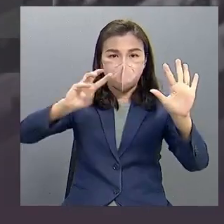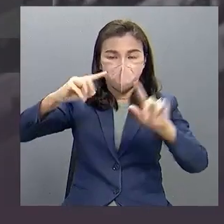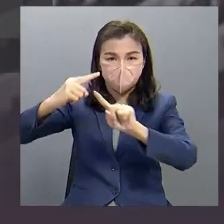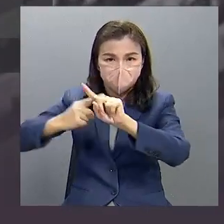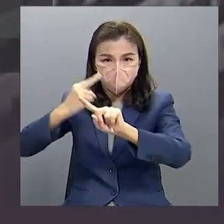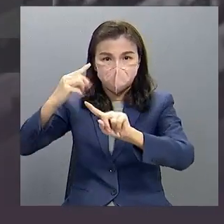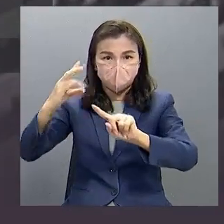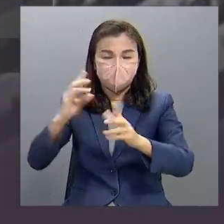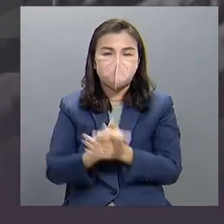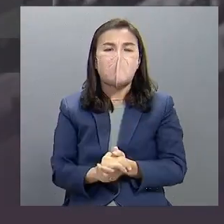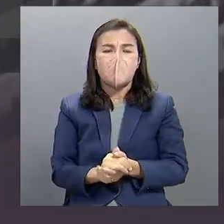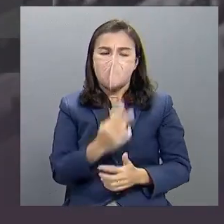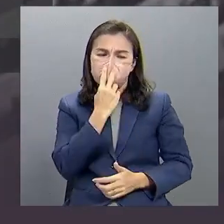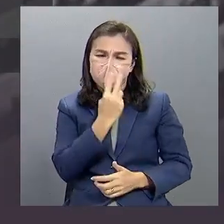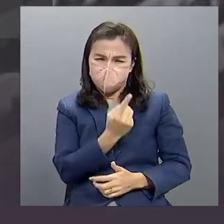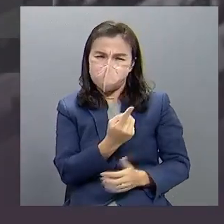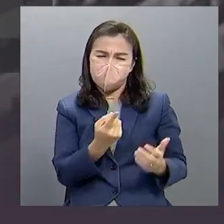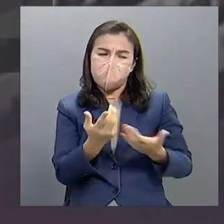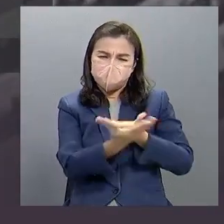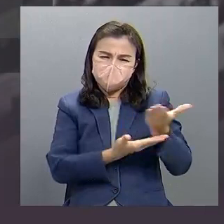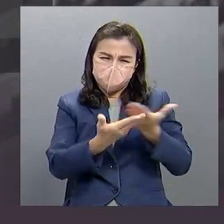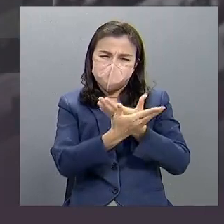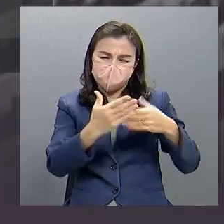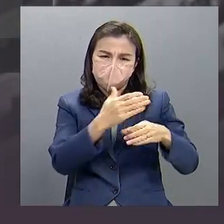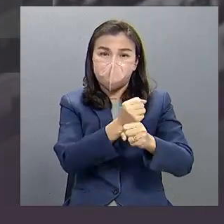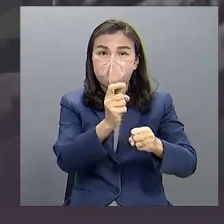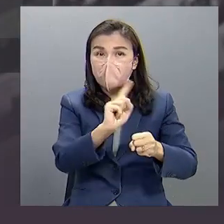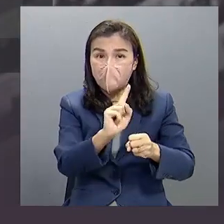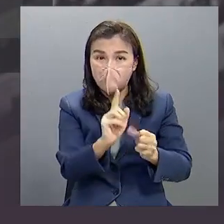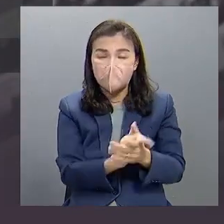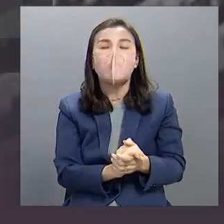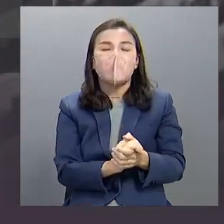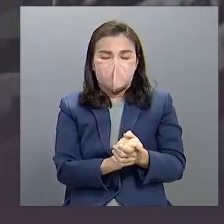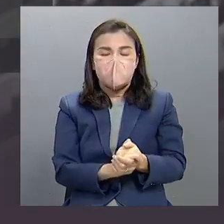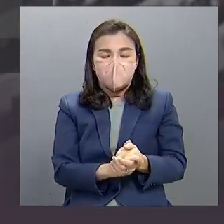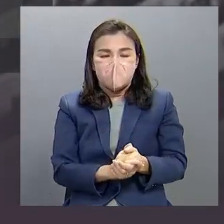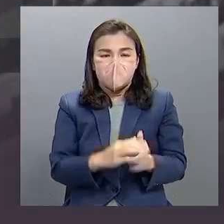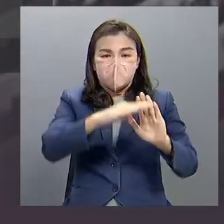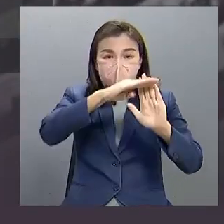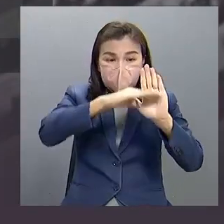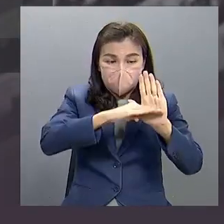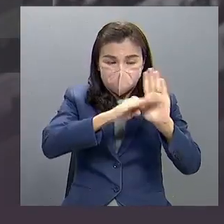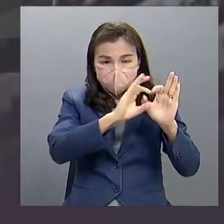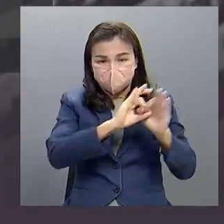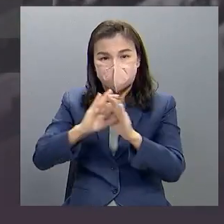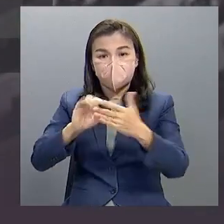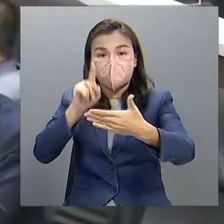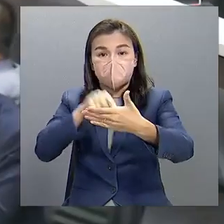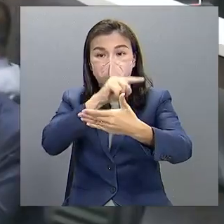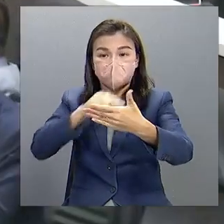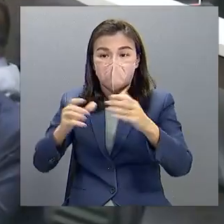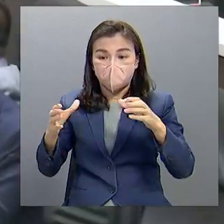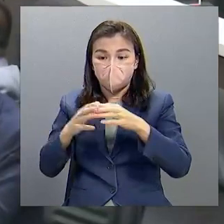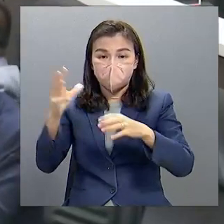ที่ต้องให้ถกให้ได้ข้อยุติกันค่ะนั่นเพราะว่าจะหมายถึงกลไกสำหรับการจัดการเลือกตั้งที่แต่ละพรรคการเมืองต้องติดตามกันโดยเฉพา